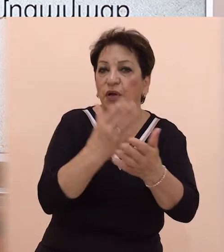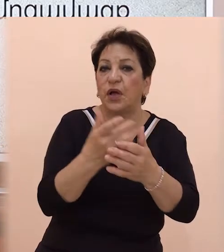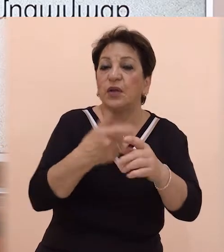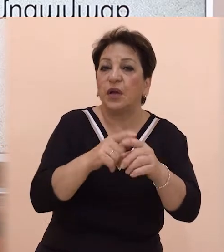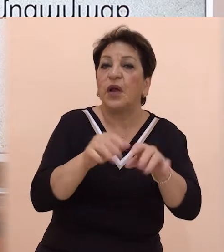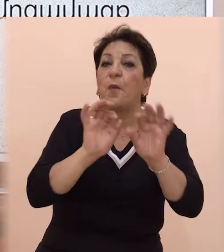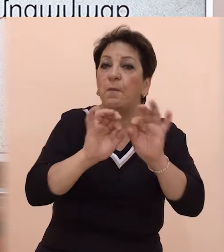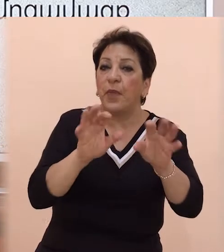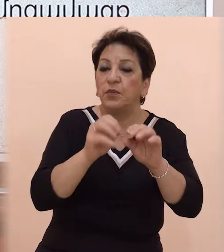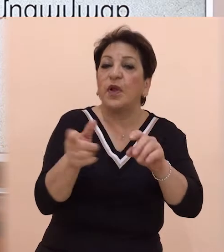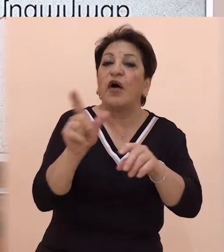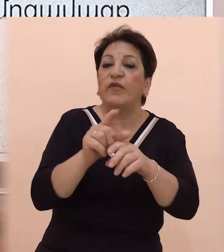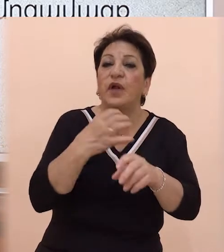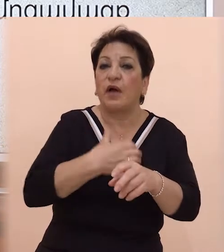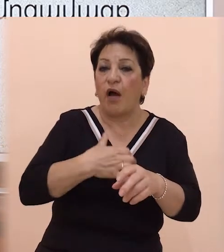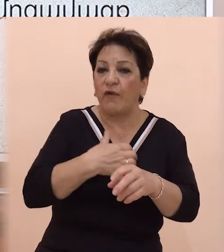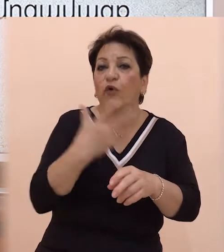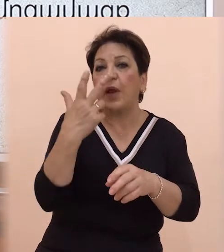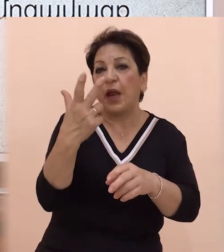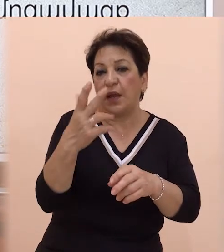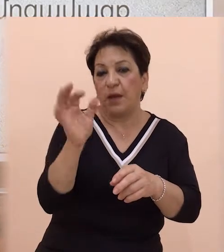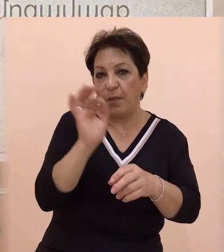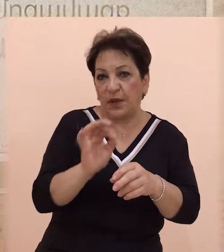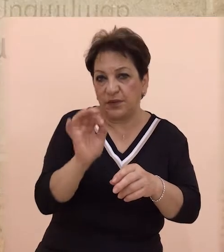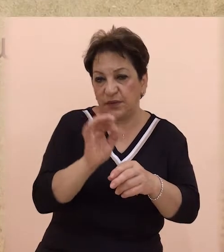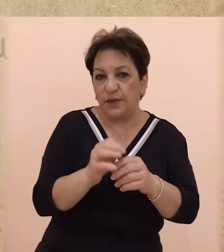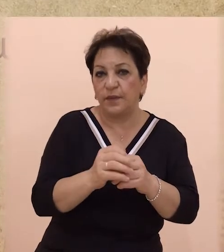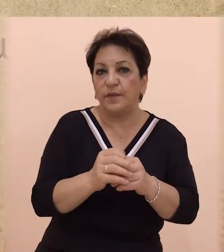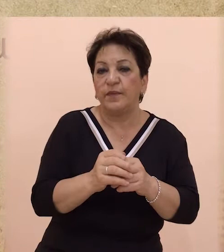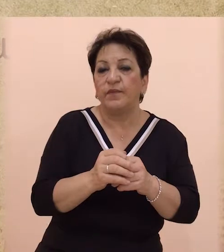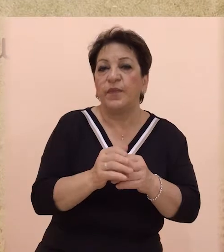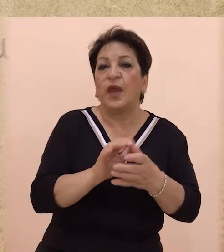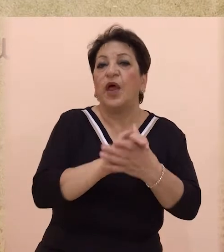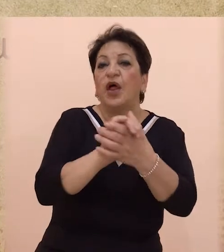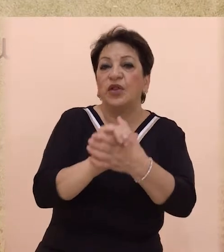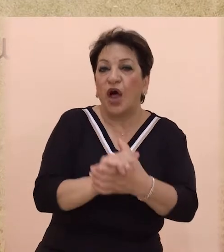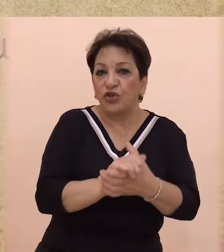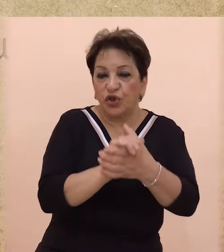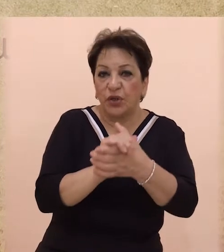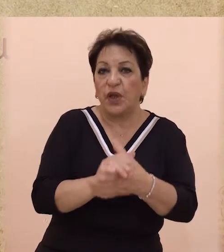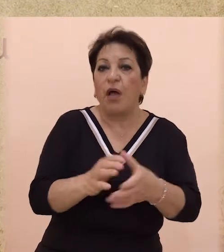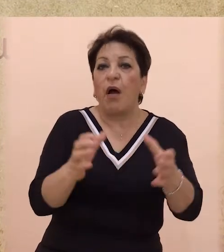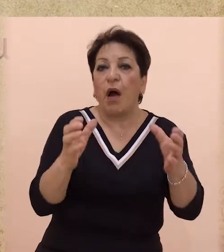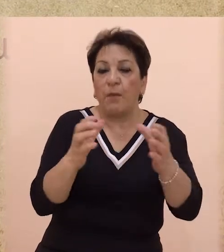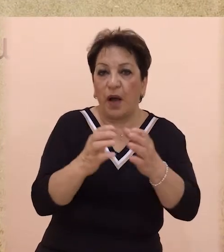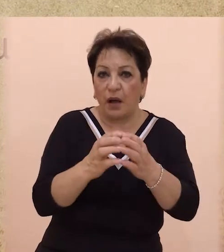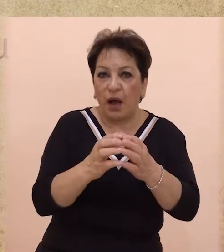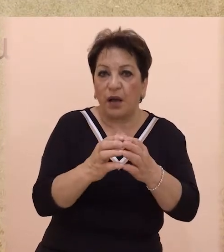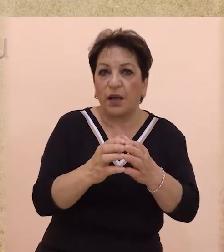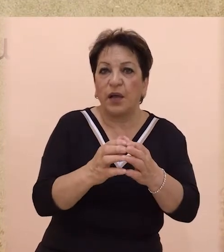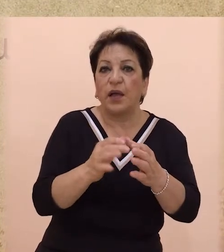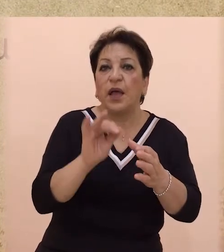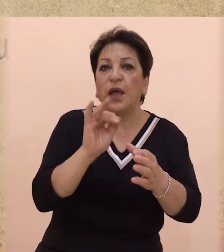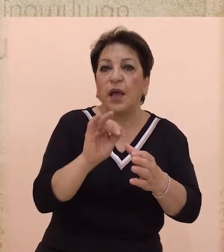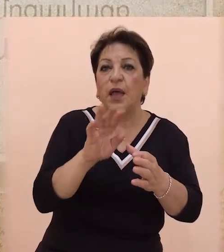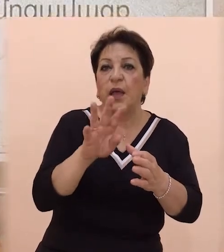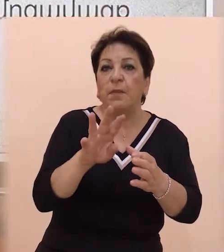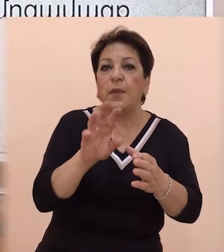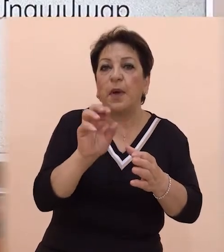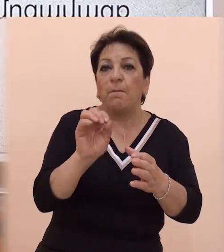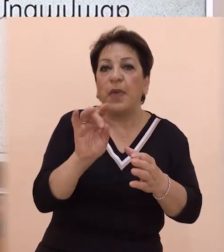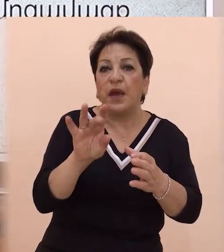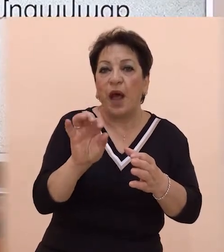դրանցից առավել կարևոր երեքի մասին։ Դաշինքների համակարգ, իմպերիալիզմ և